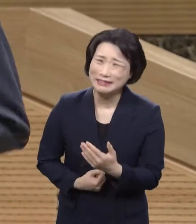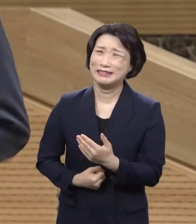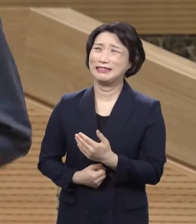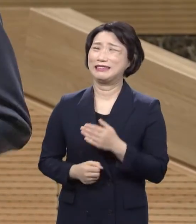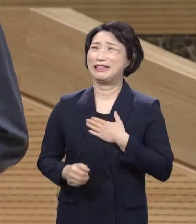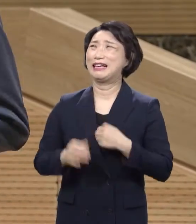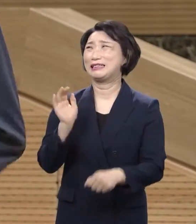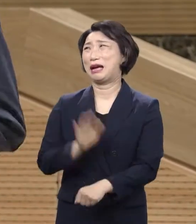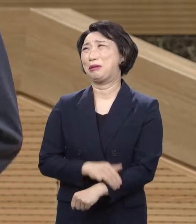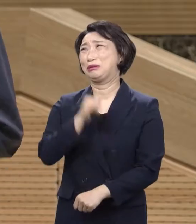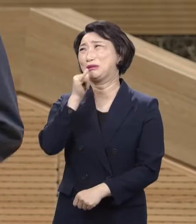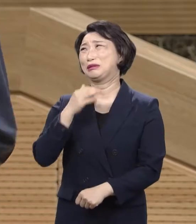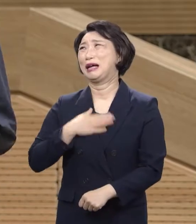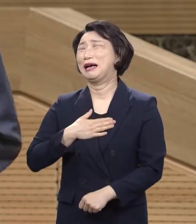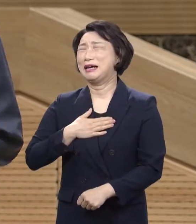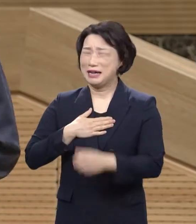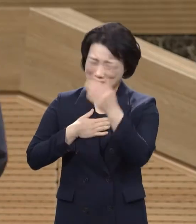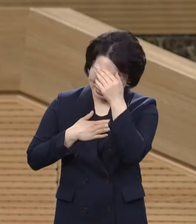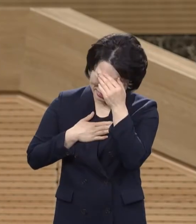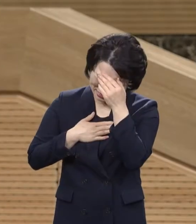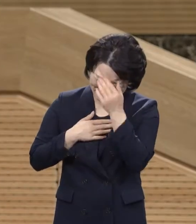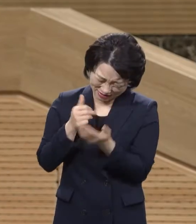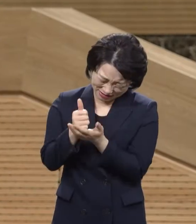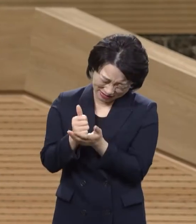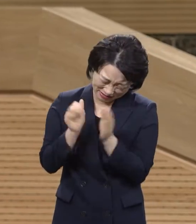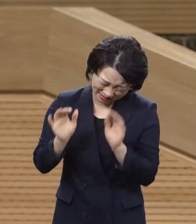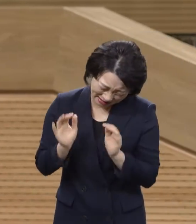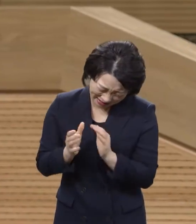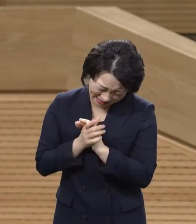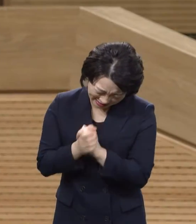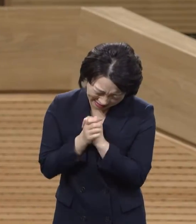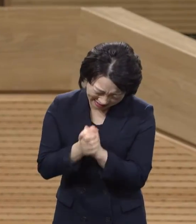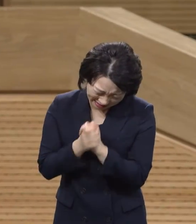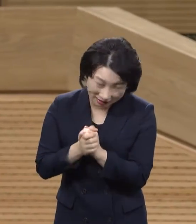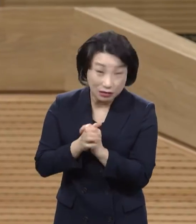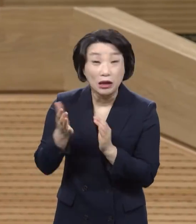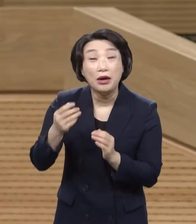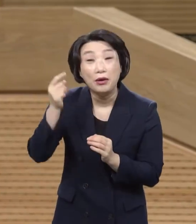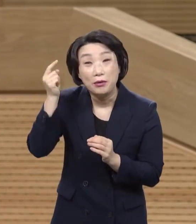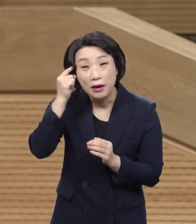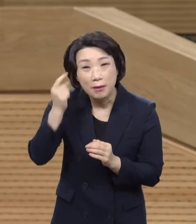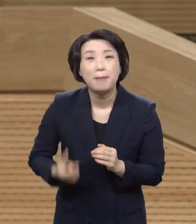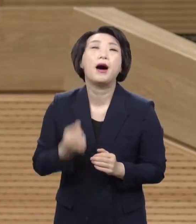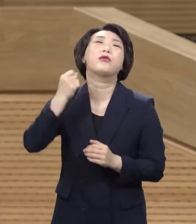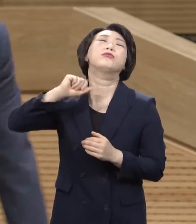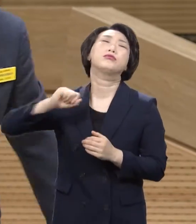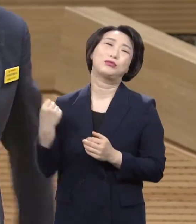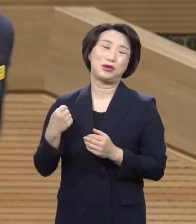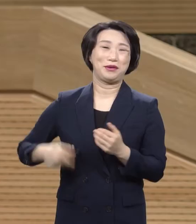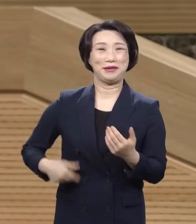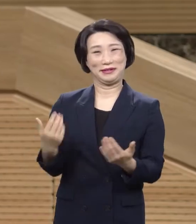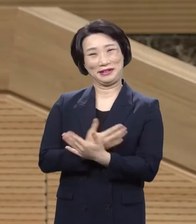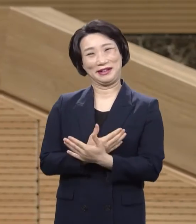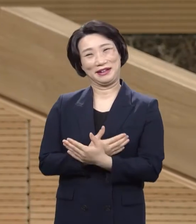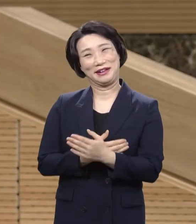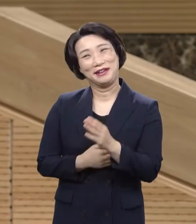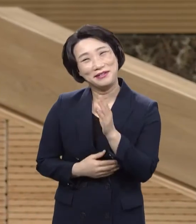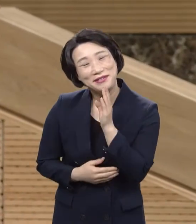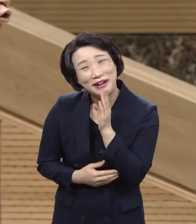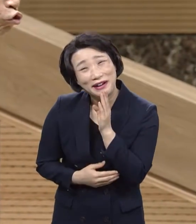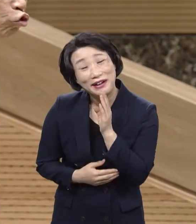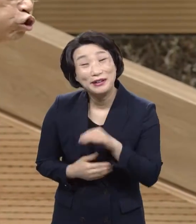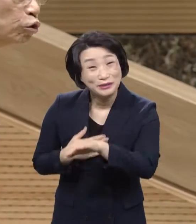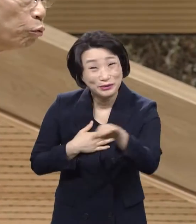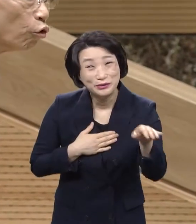내가 잘못했구나 주여. 이게 누구냐? 바로 굴복시켜버린다. 응?